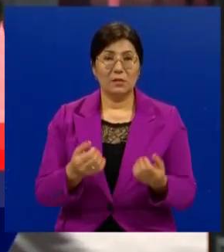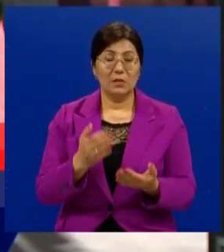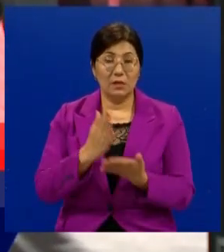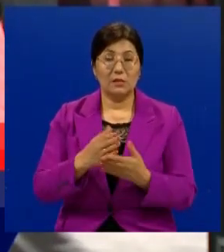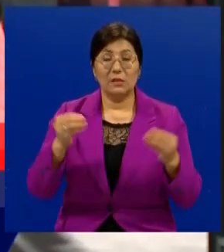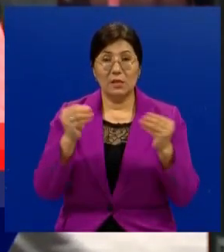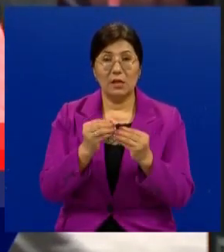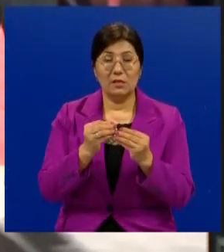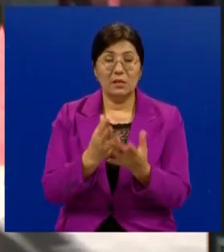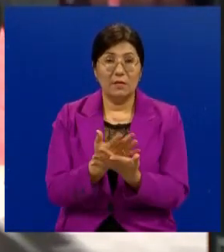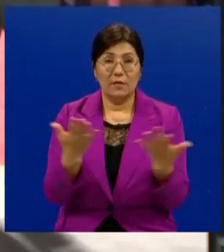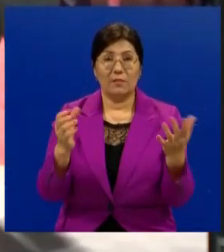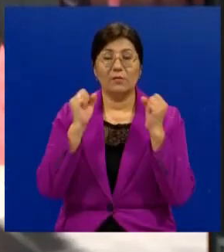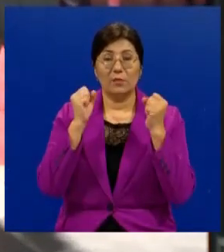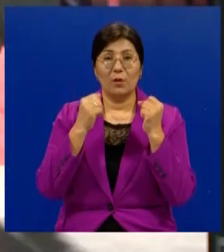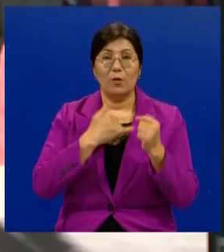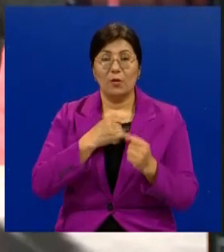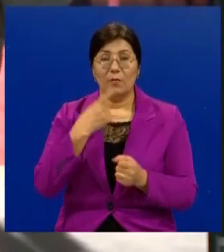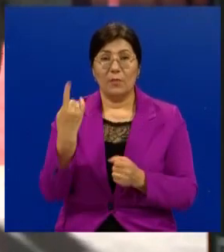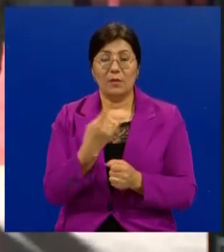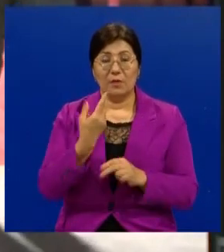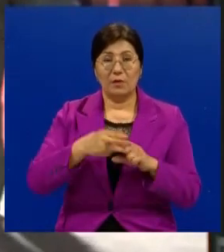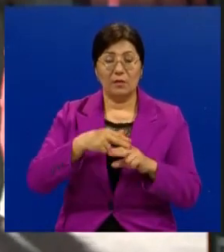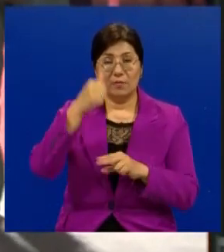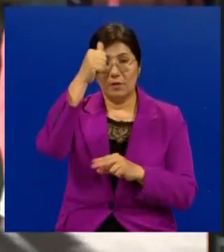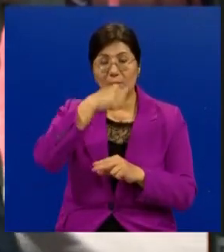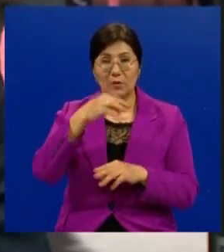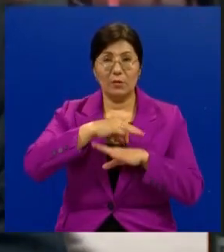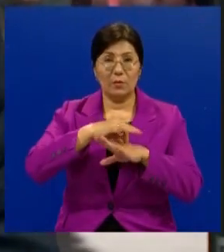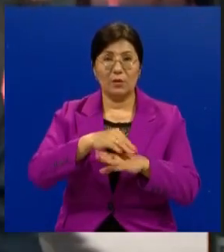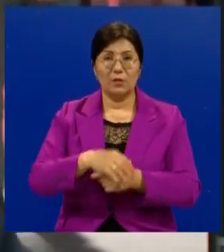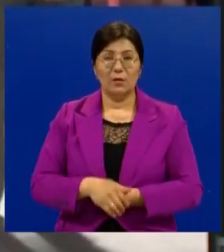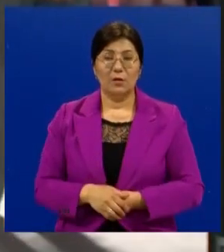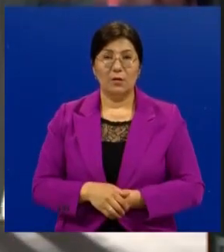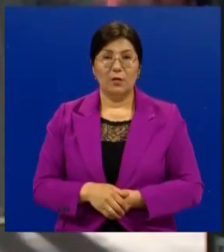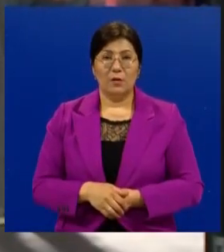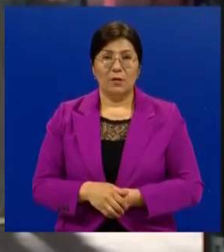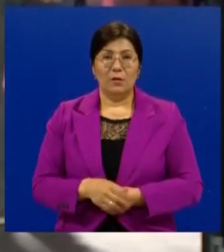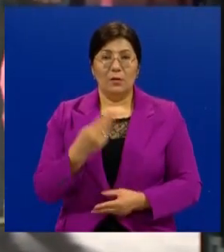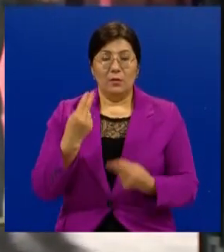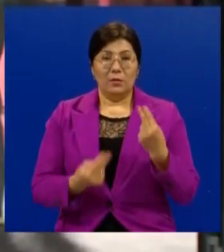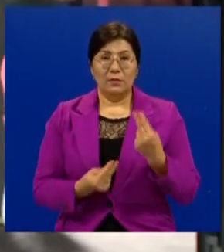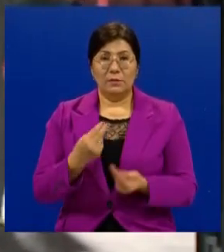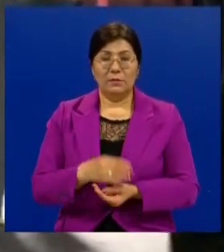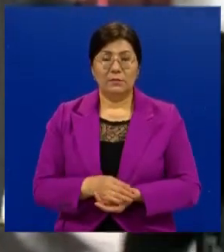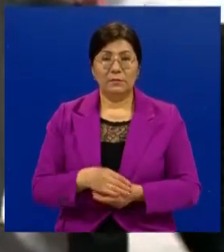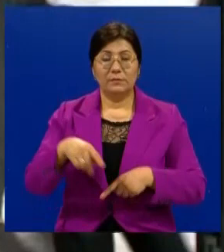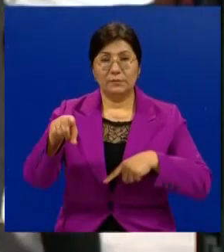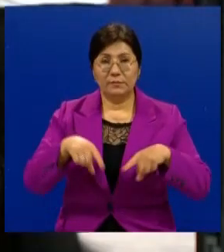То есть у нас впервые в этом году прошли соревнования в программах Паралимпийских игр – это